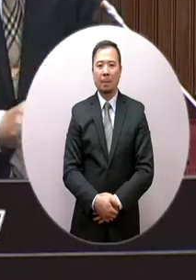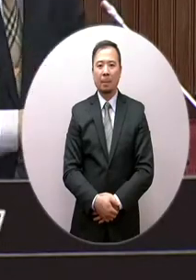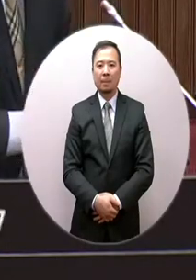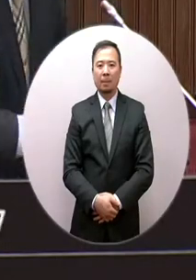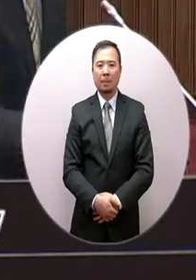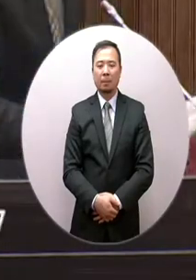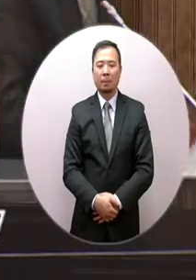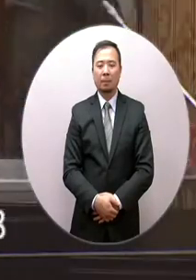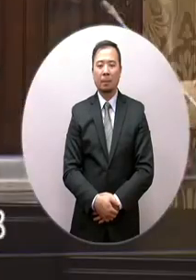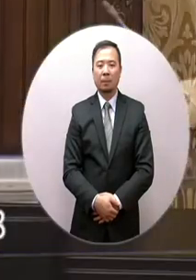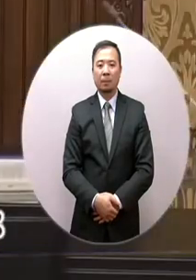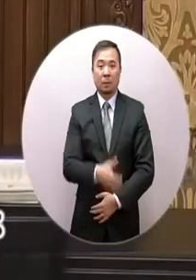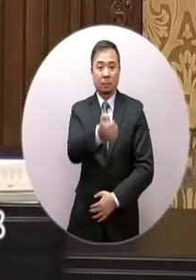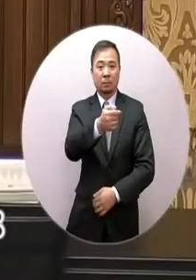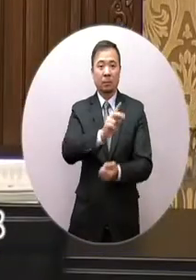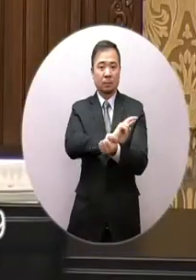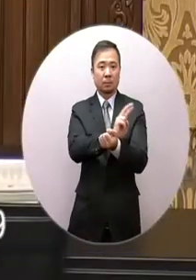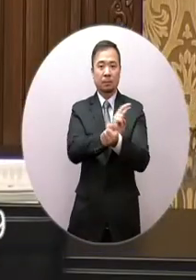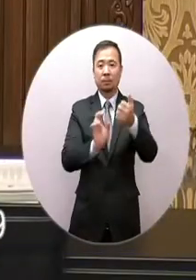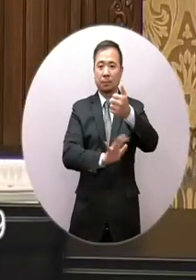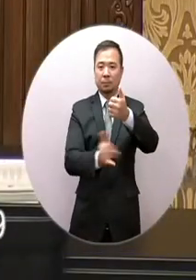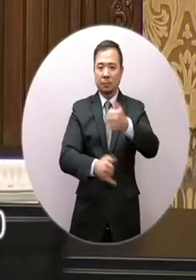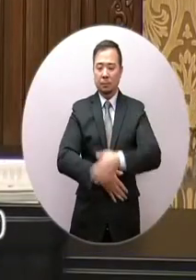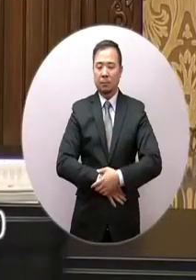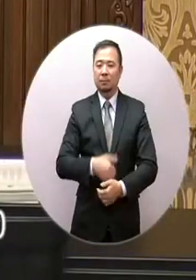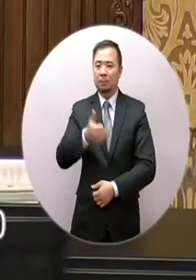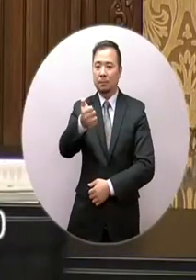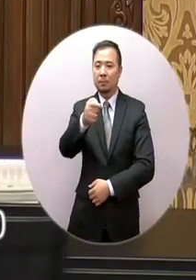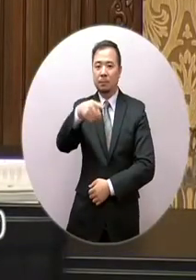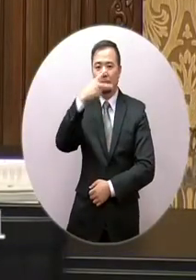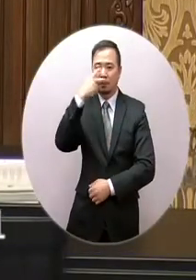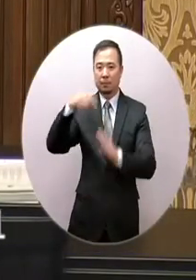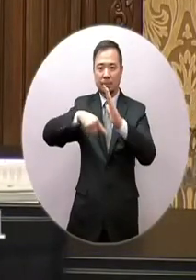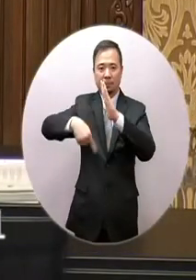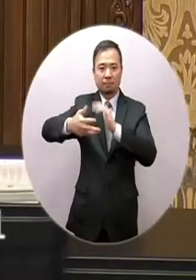好，谢谢林委员，谢谢赖院长。